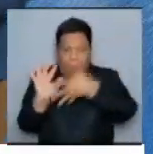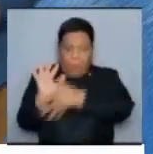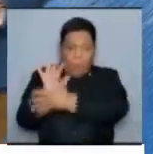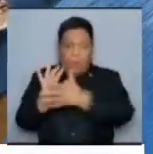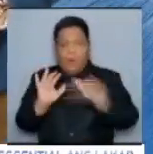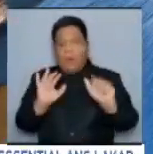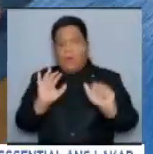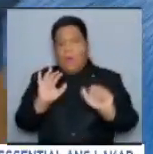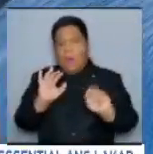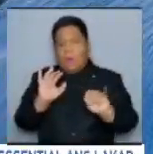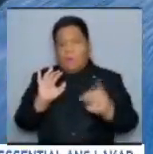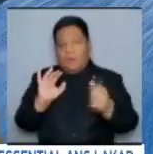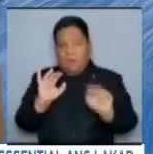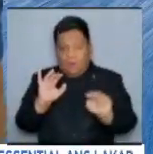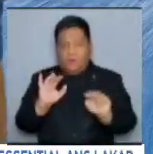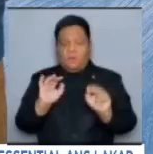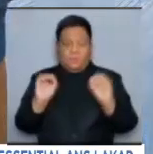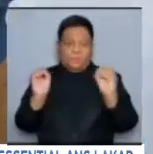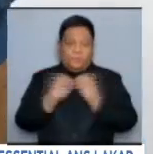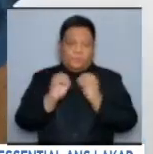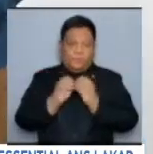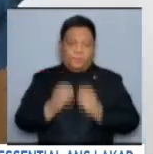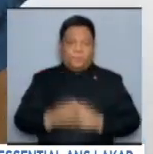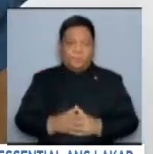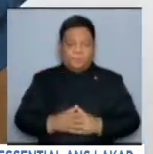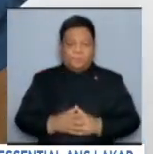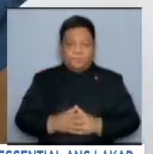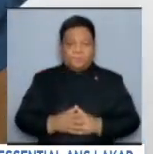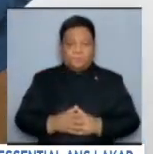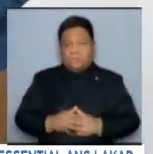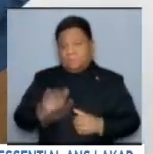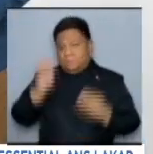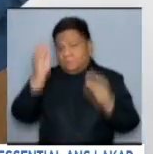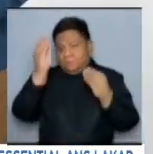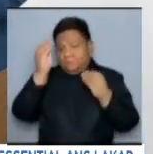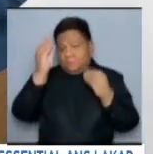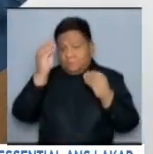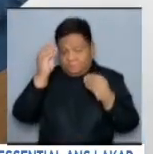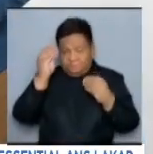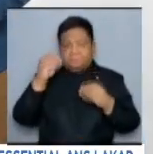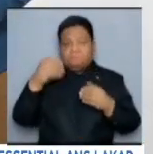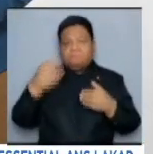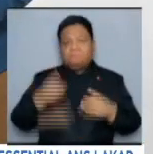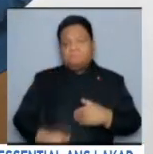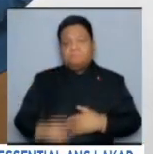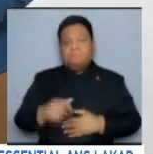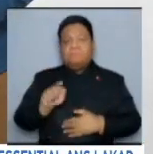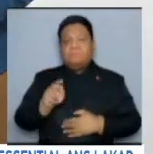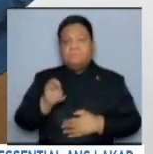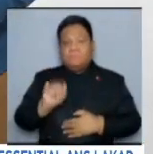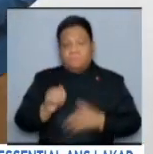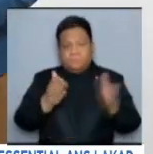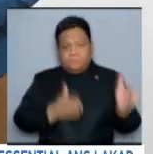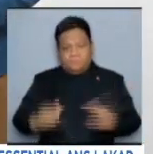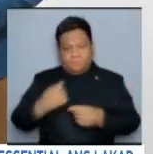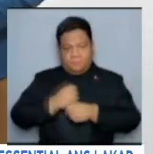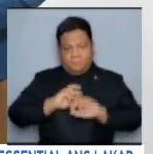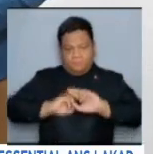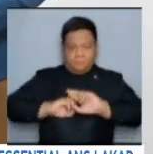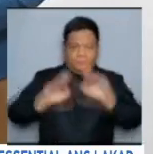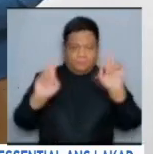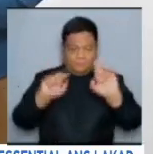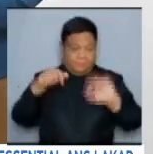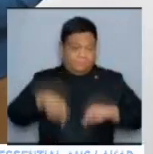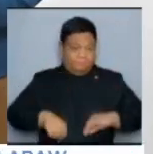muli na namang lalamig yung panahon. Yan ang latest mula sa GMA Weather. Ako po si Nathaniel Cruz, magplano para sigurado. Ito ang